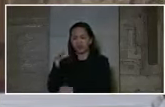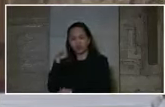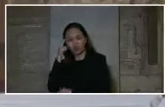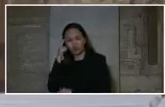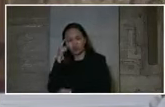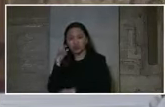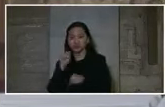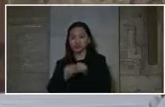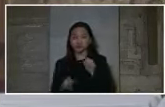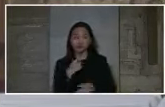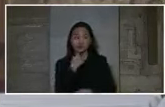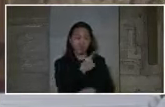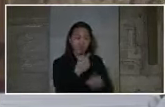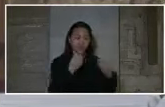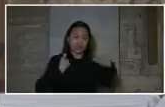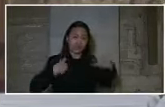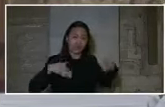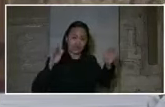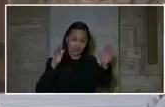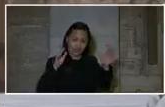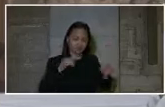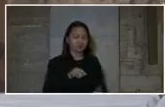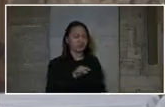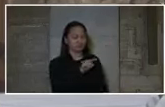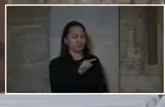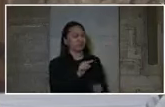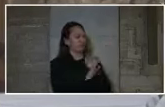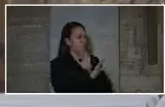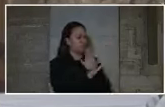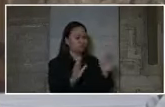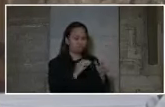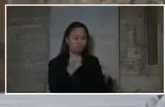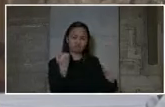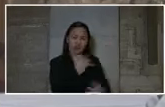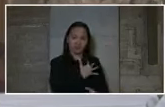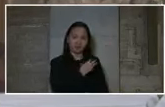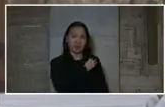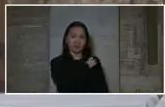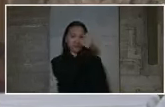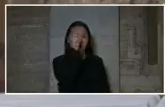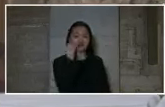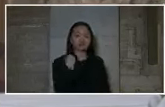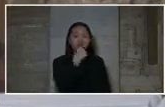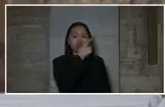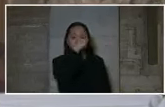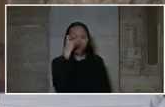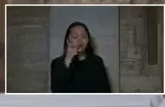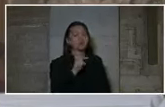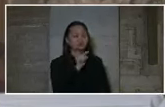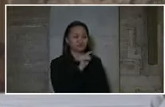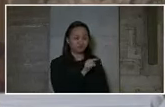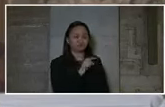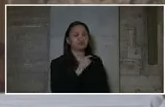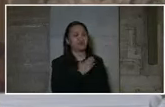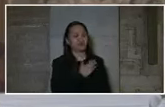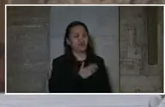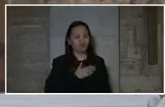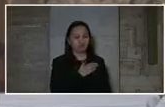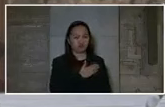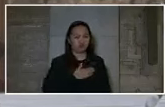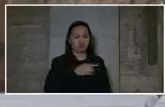Kaya't sinabi sa kanya ng anghel, "Huwag kang matakot, Maria, sapagkat kinalulugdan ka ng